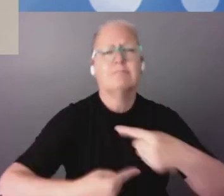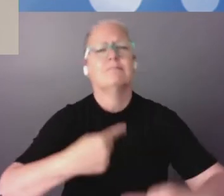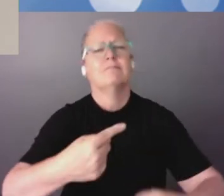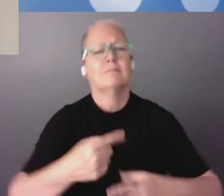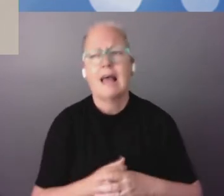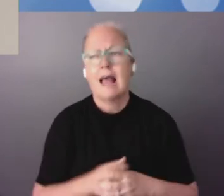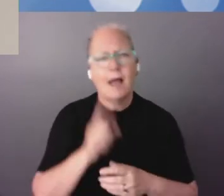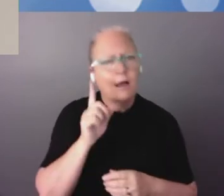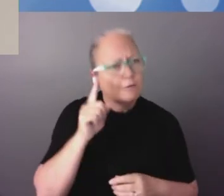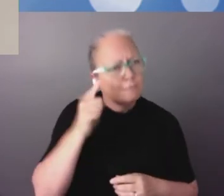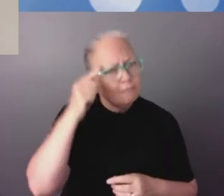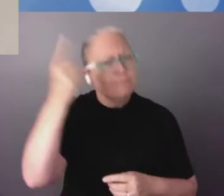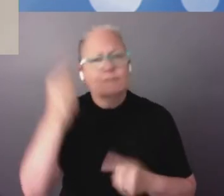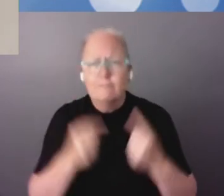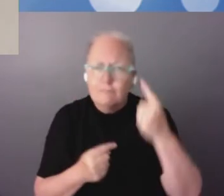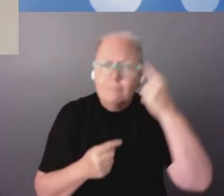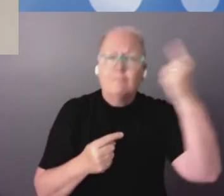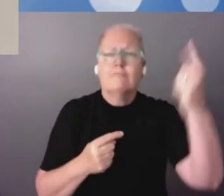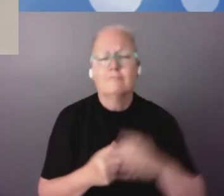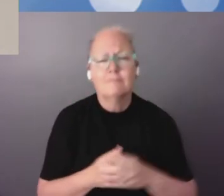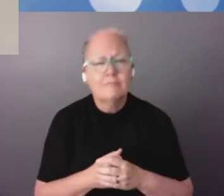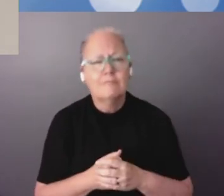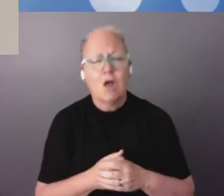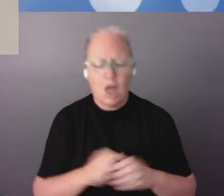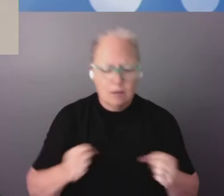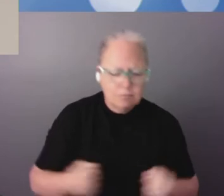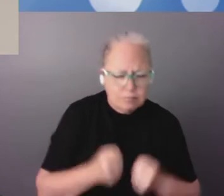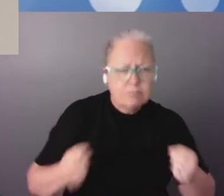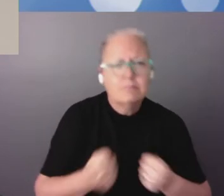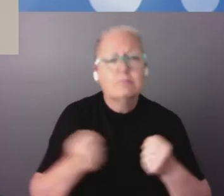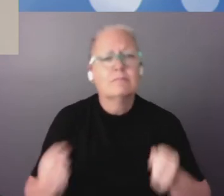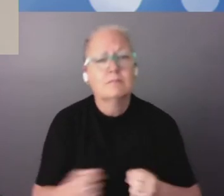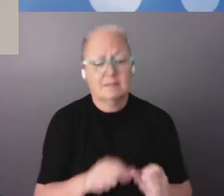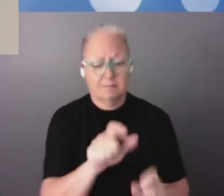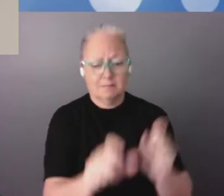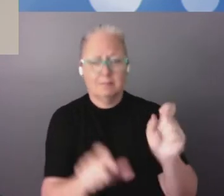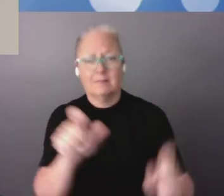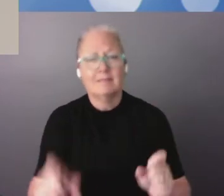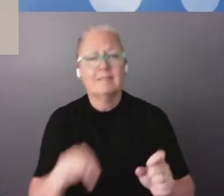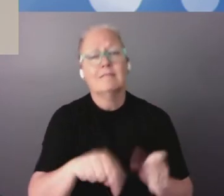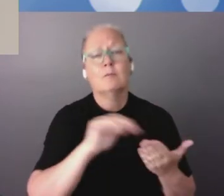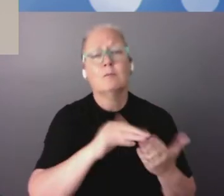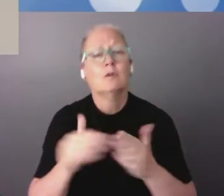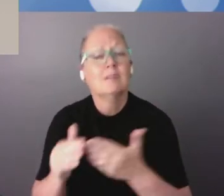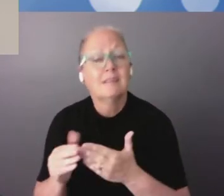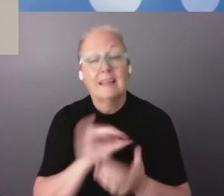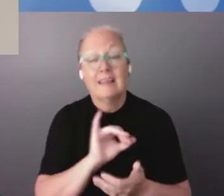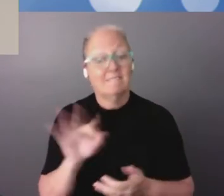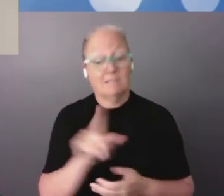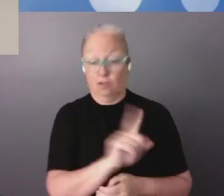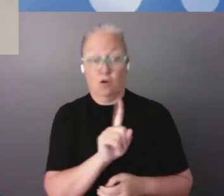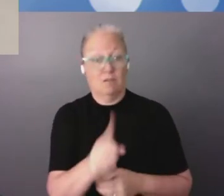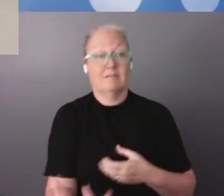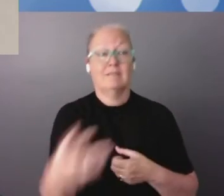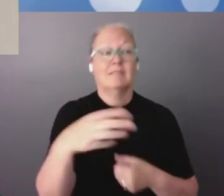nos citoyens sans qui cette transformation n'aurait pas été possible. C'était une impulsion grâce à laquelle les catholiques sont devenus